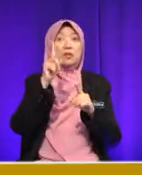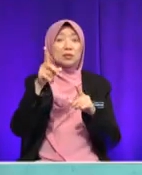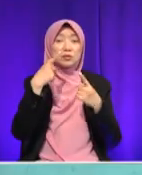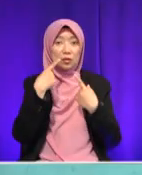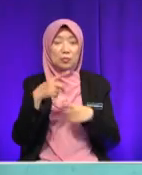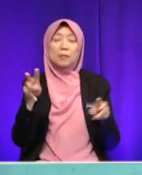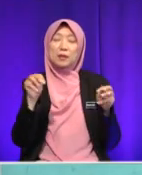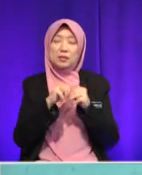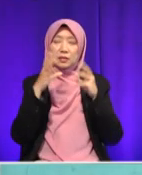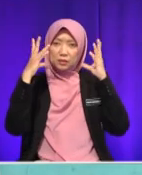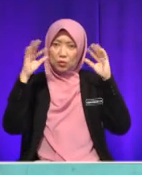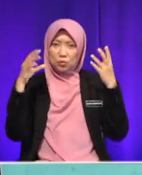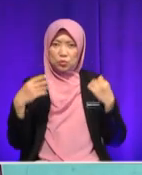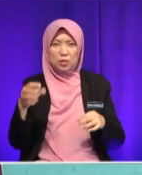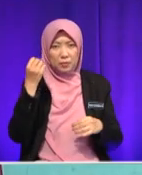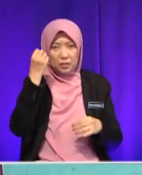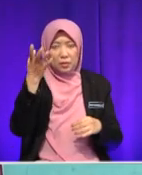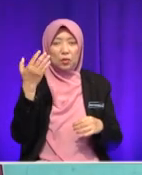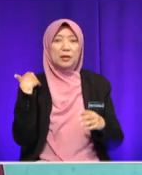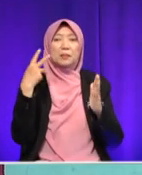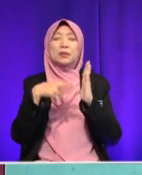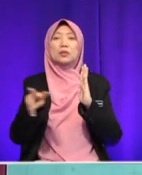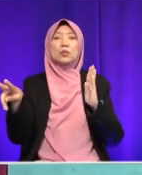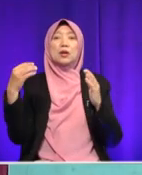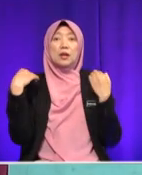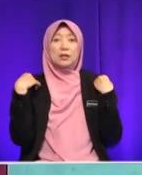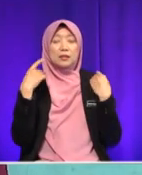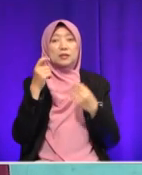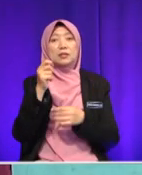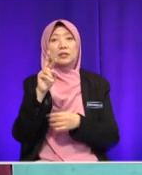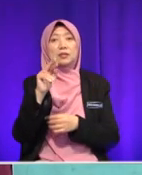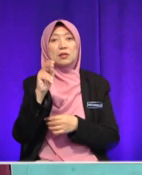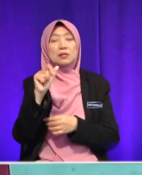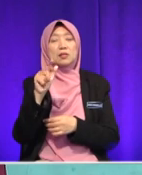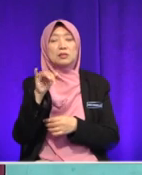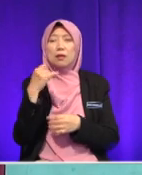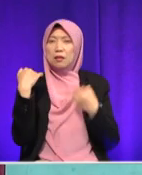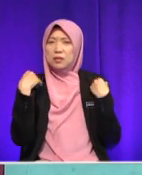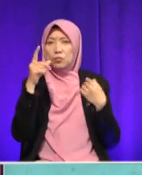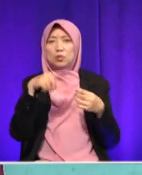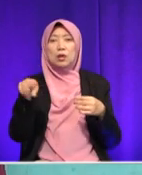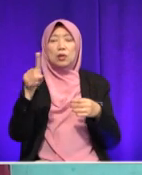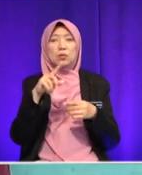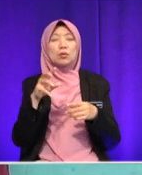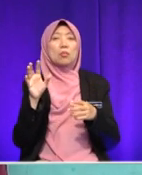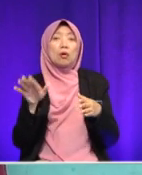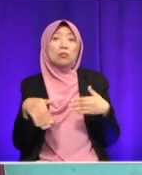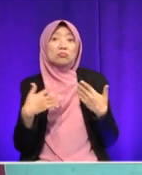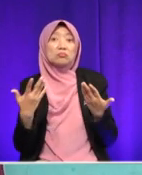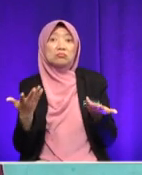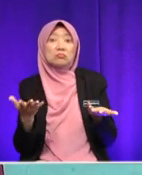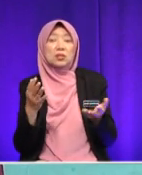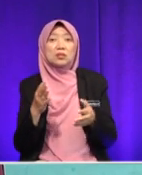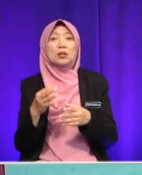cikgu sebut tadi, tesselasi ni ada pantulan, ada translasi, ada putaran. Manalah tahu kawan anda sebut